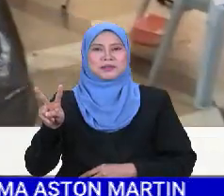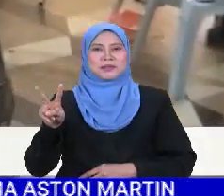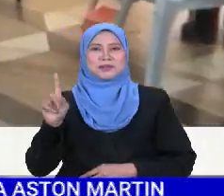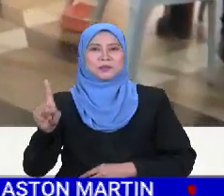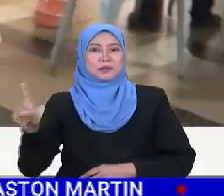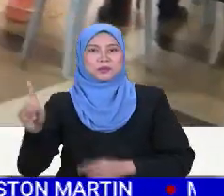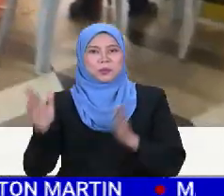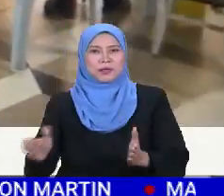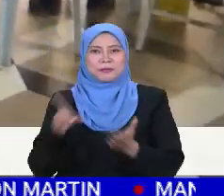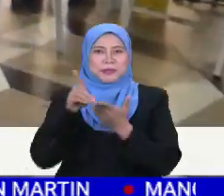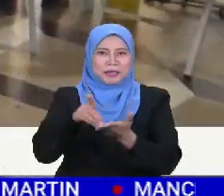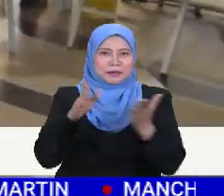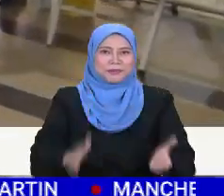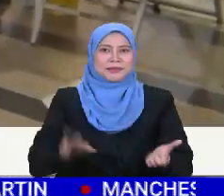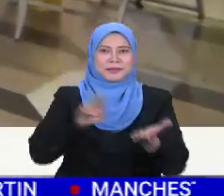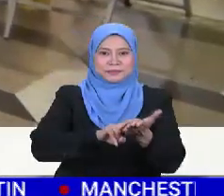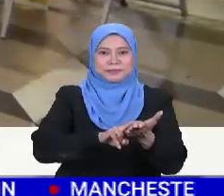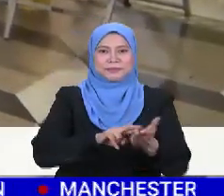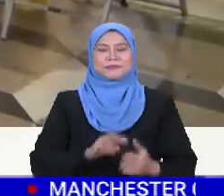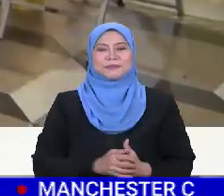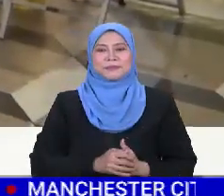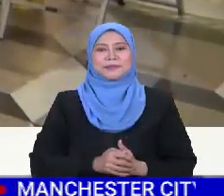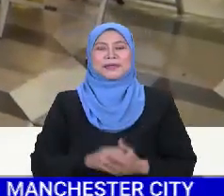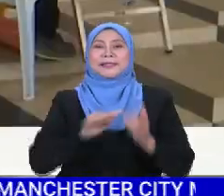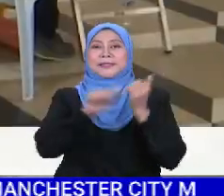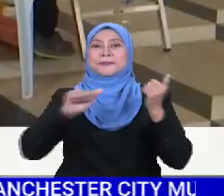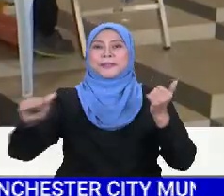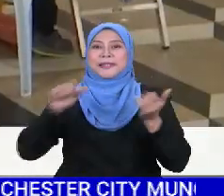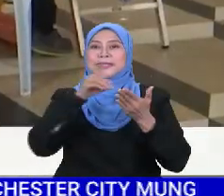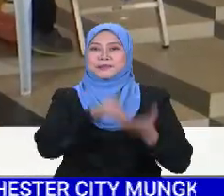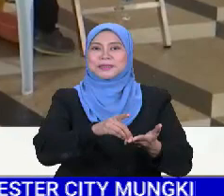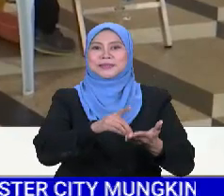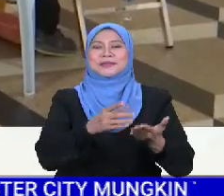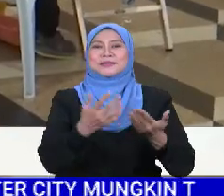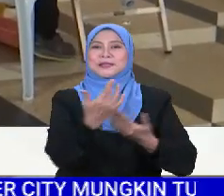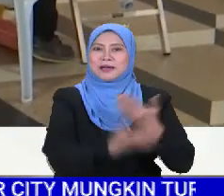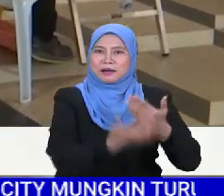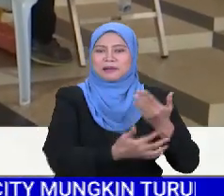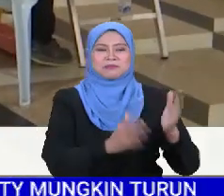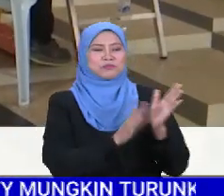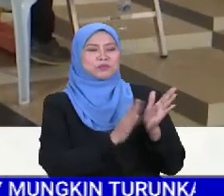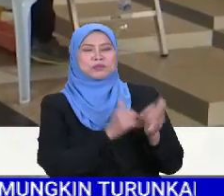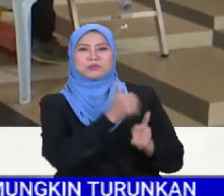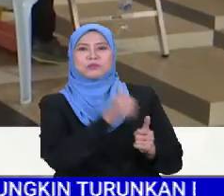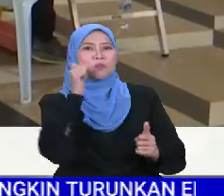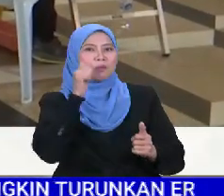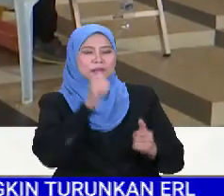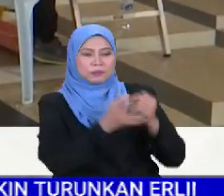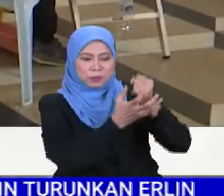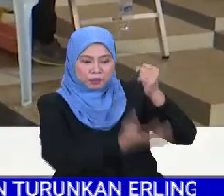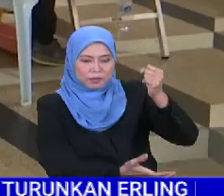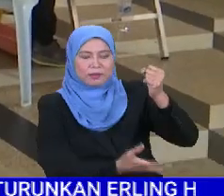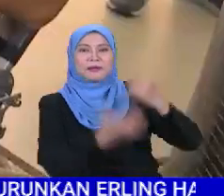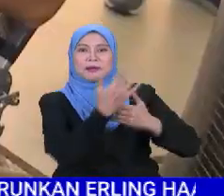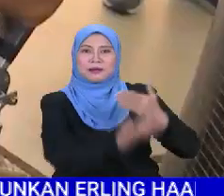211 penderma berdaftar. Mengulas mengenai kempen derma darah, Adam memuji golongan wanita yang direkodkan tabung darah